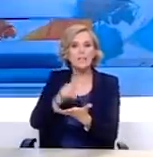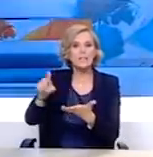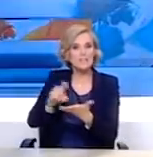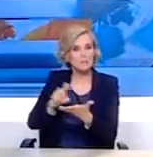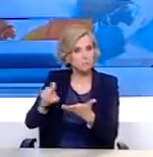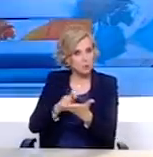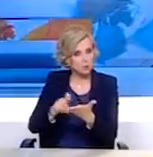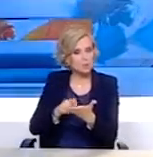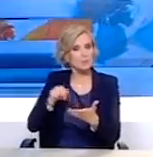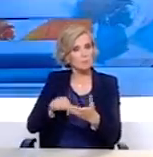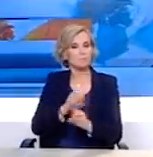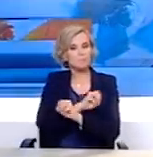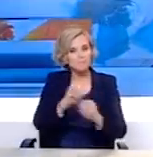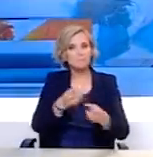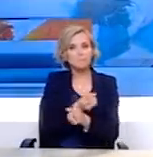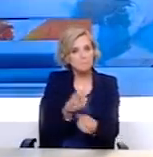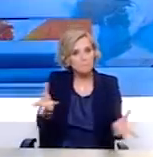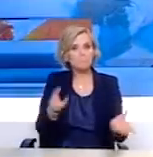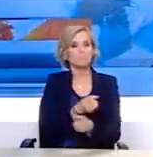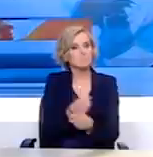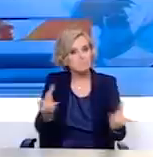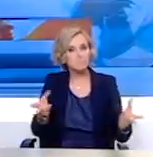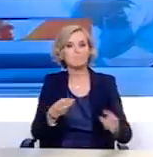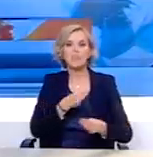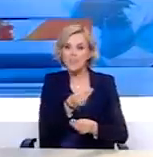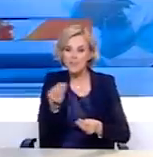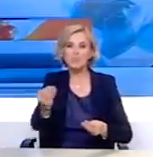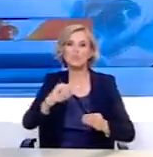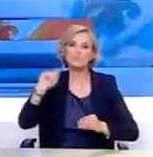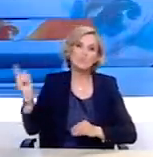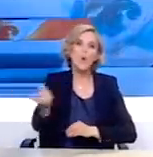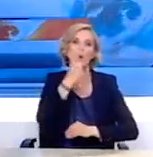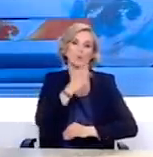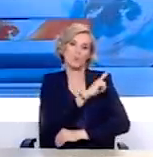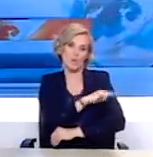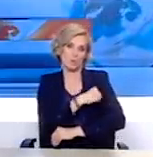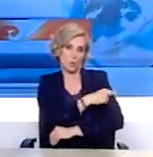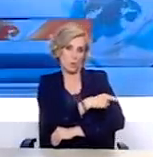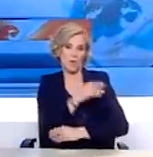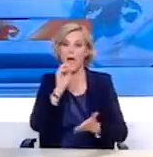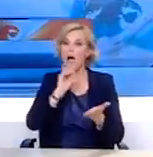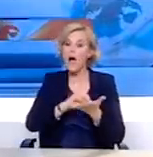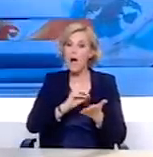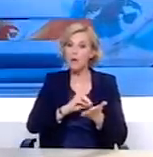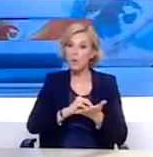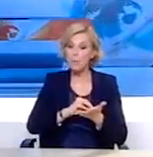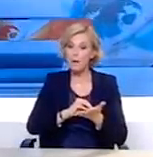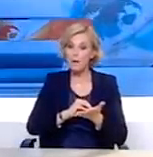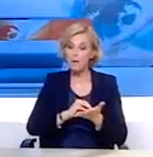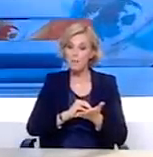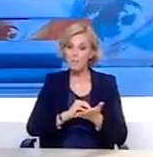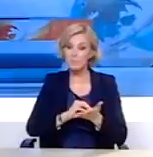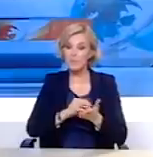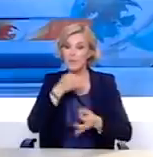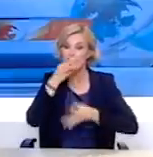το Εθνικό Σύστημα Υγείας με τέτοιες ασπίδες που παρέχουν τη μέγιστη ασφάλεια. Και επίσης σε αυτό που είπε